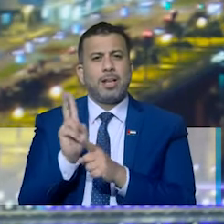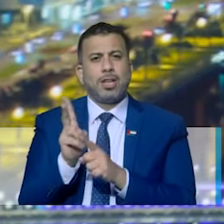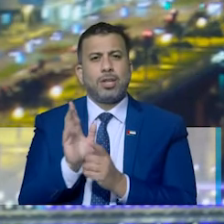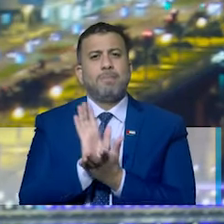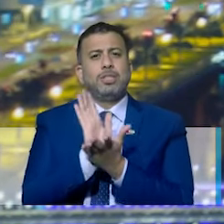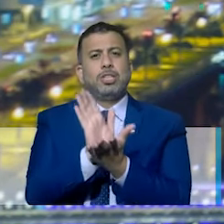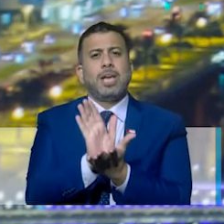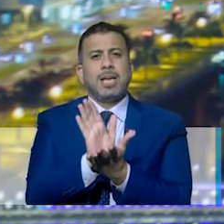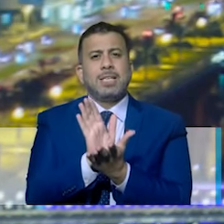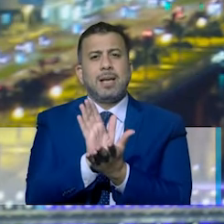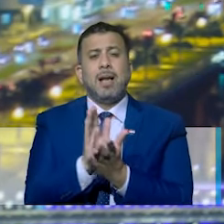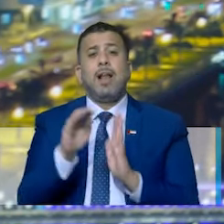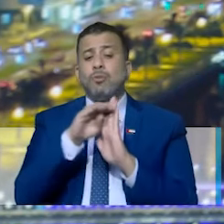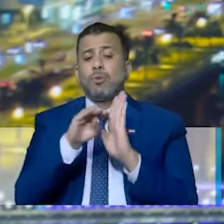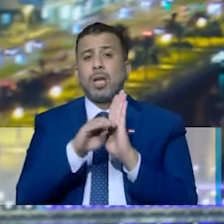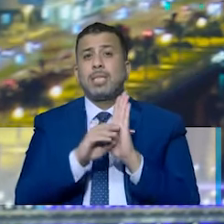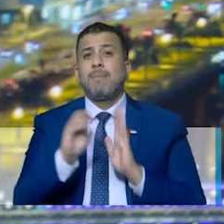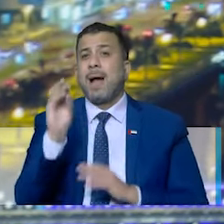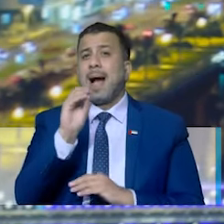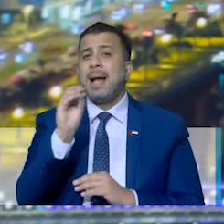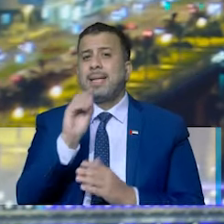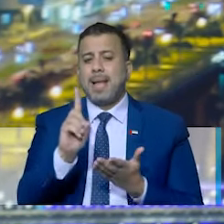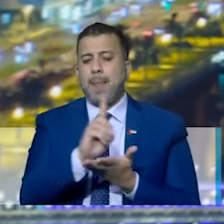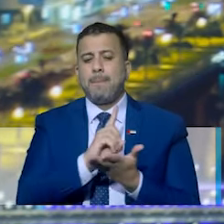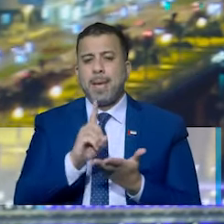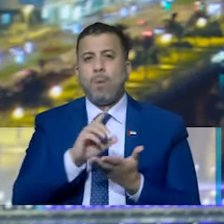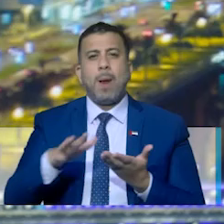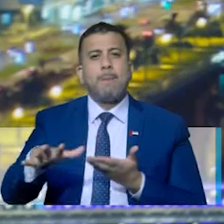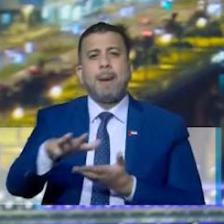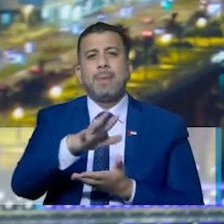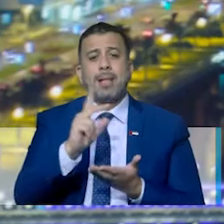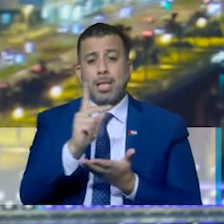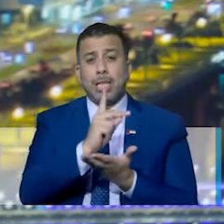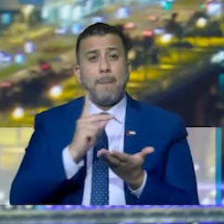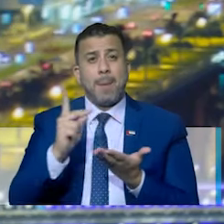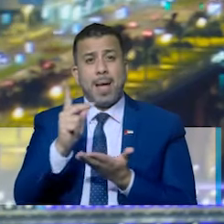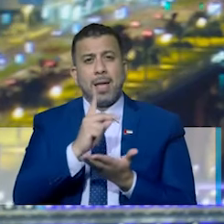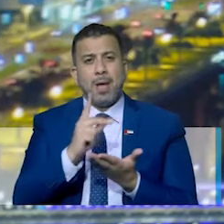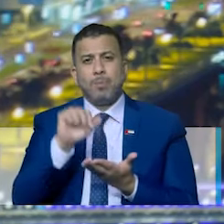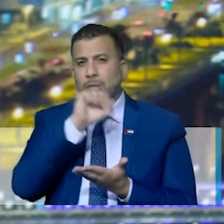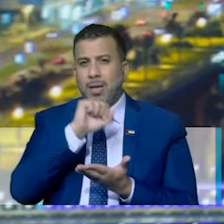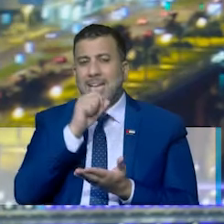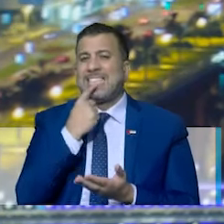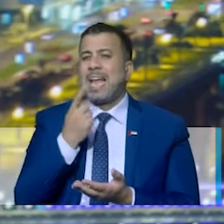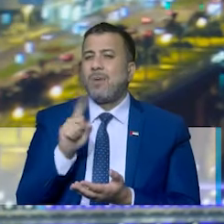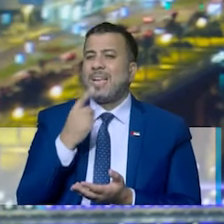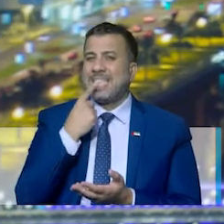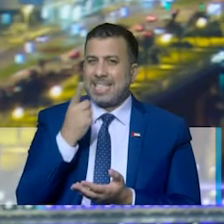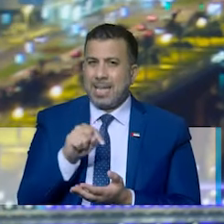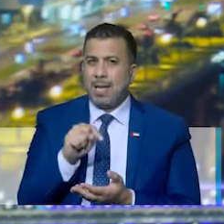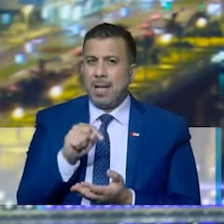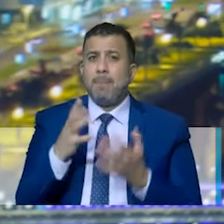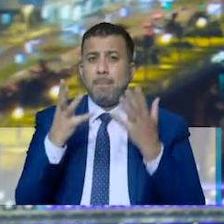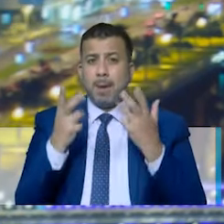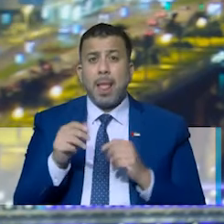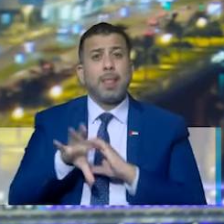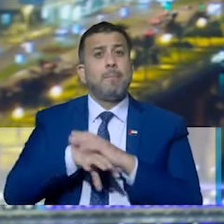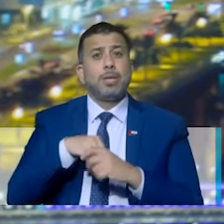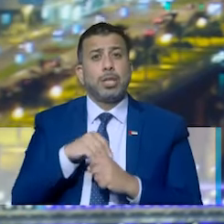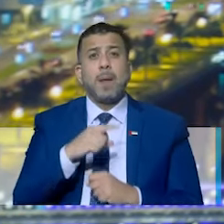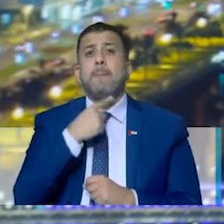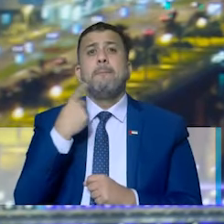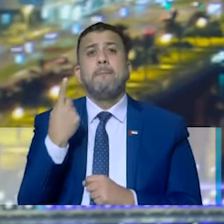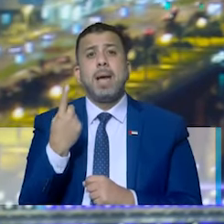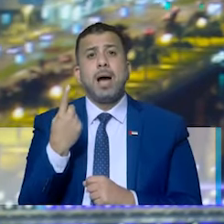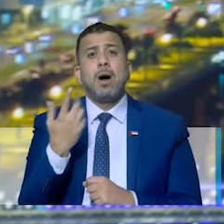الثانيه ع من الجائزه التي تنظمها هيئه البيئه والمحميات الطبيعيه بالشارقه سنويا حيث بلغ